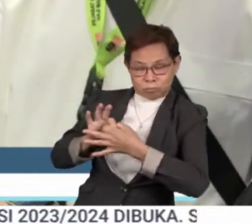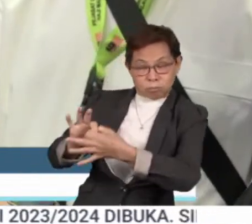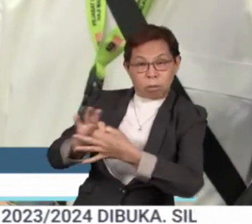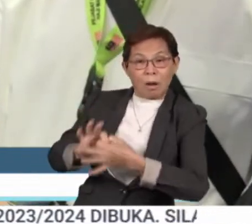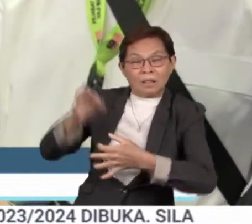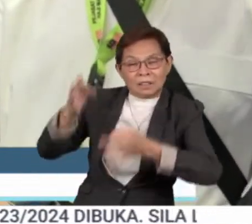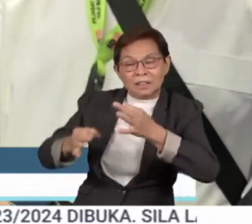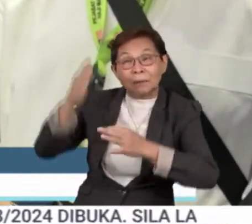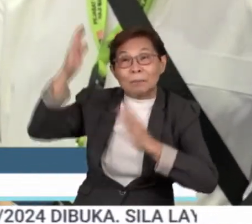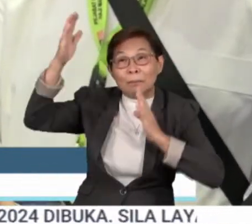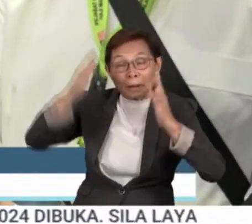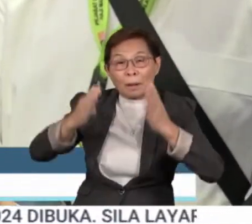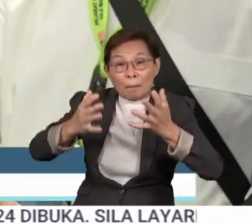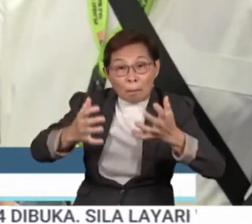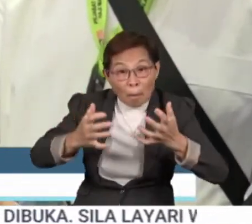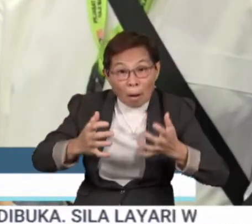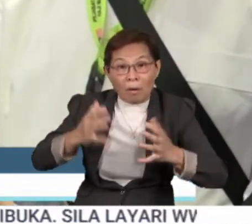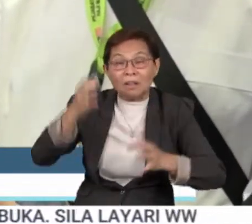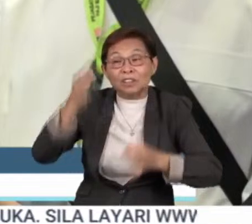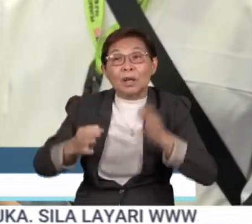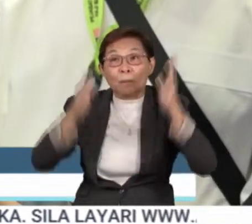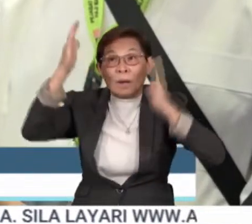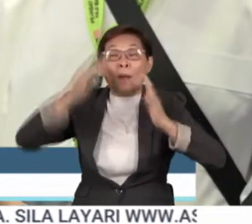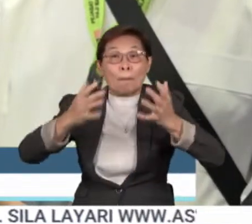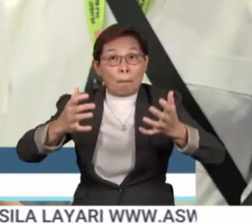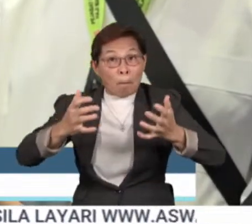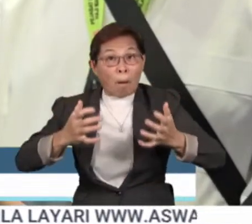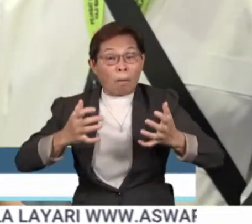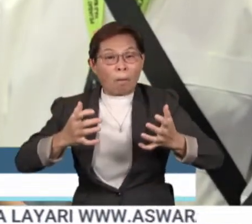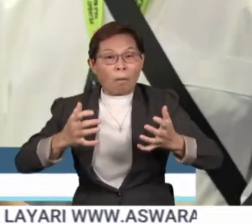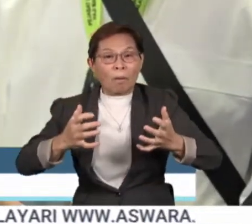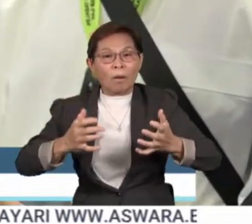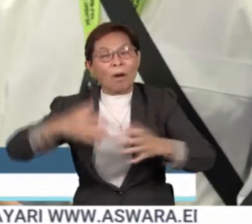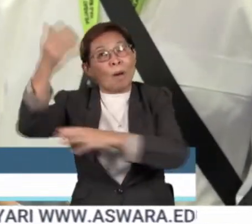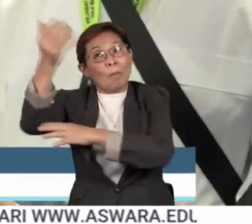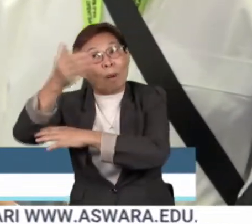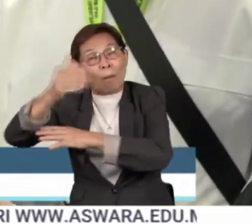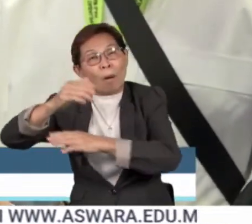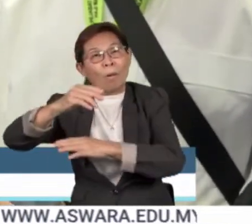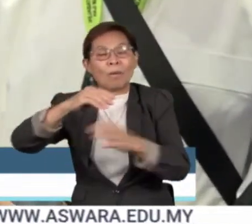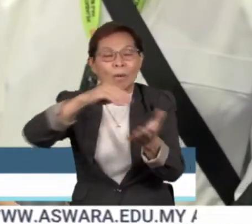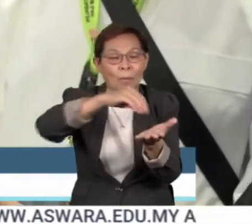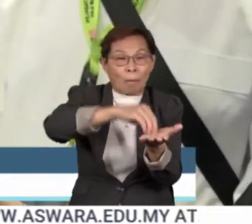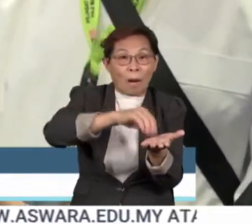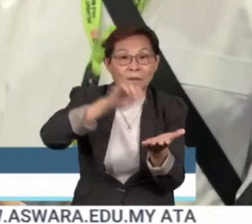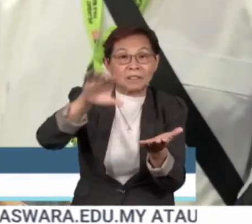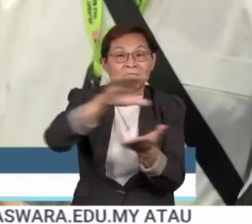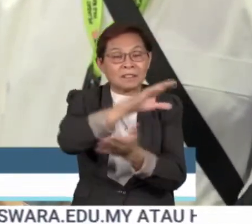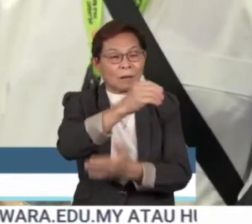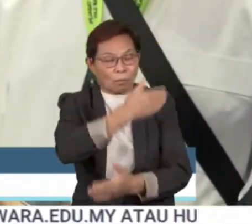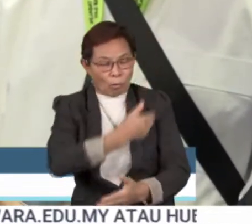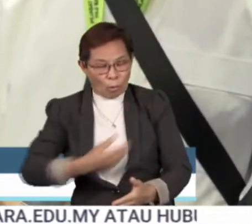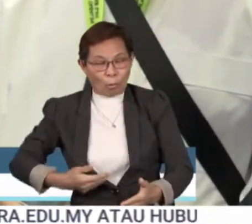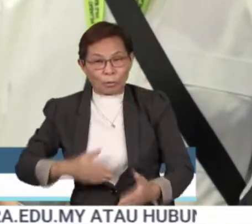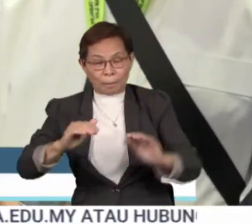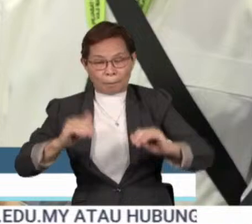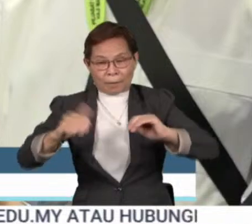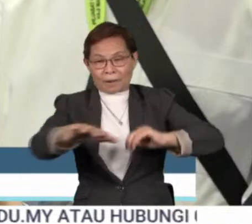sekiranya Malaysia berhasrat untuk mengadakan simposium haji dan umrah di peringkat